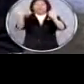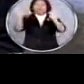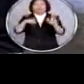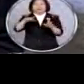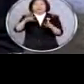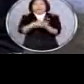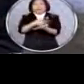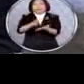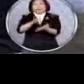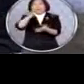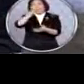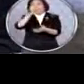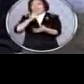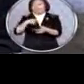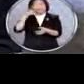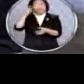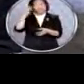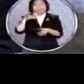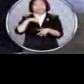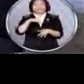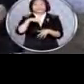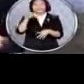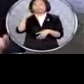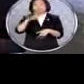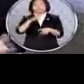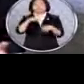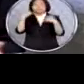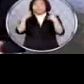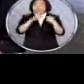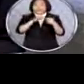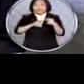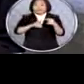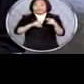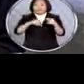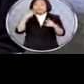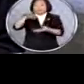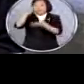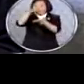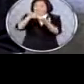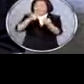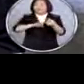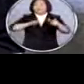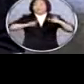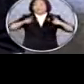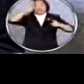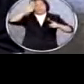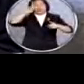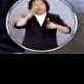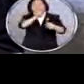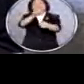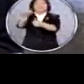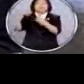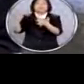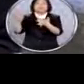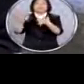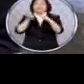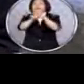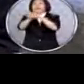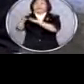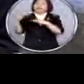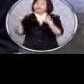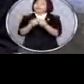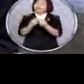无聊的口水，尤其是不可以无中生有，你提不出任何证据，只要指控就好。我觉得这什么心态啊？这个如